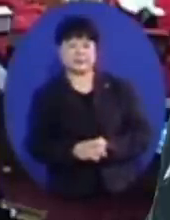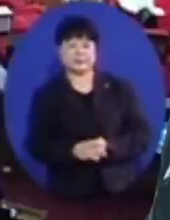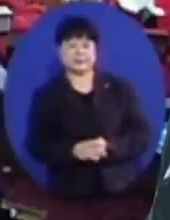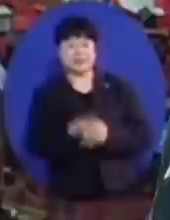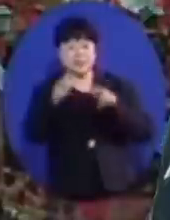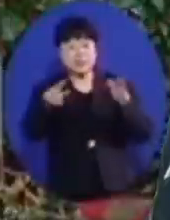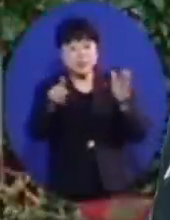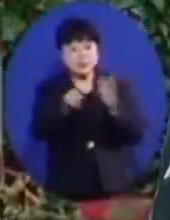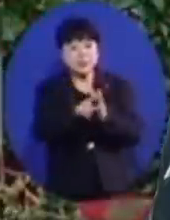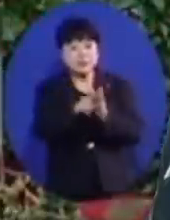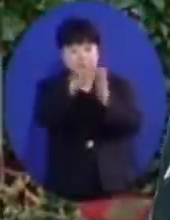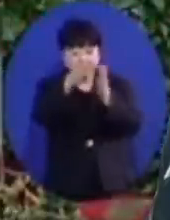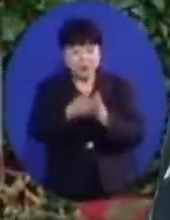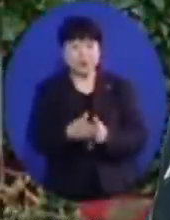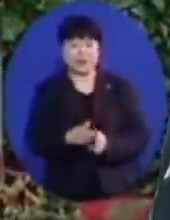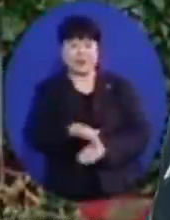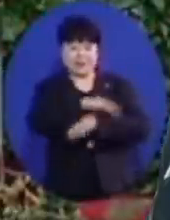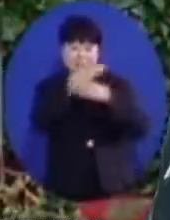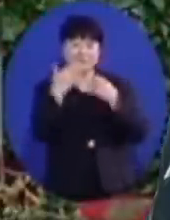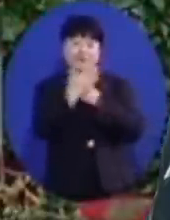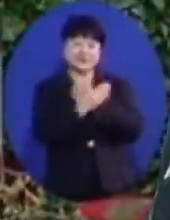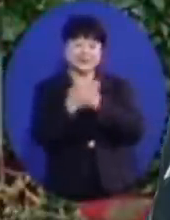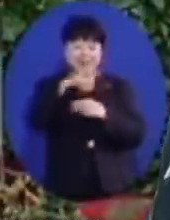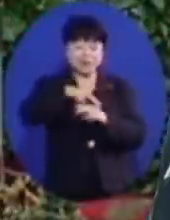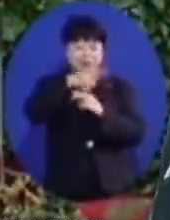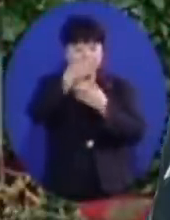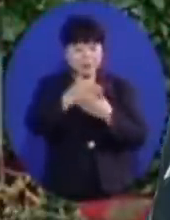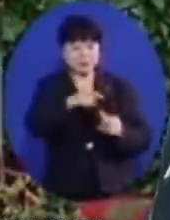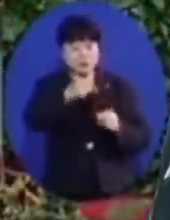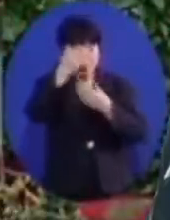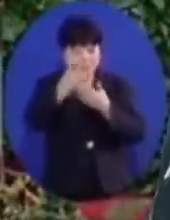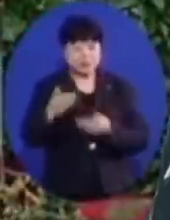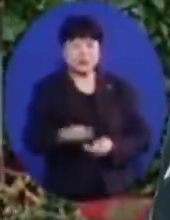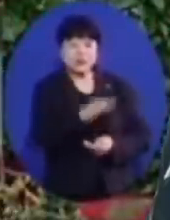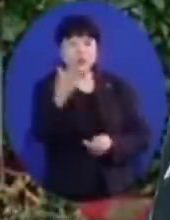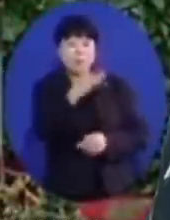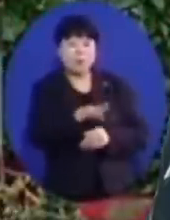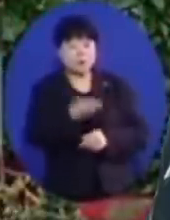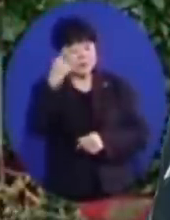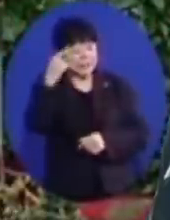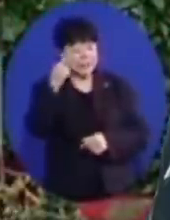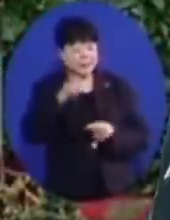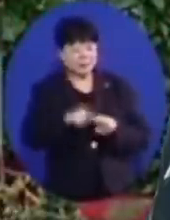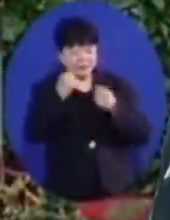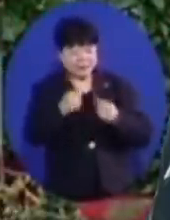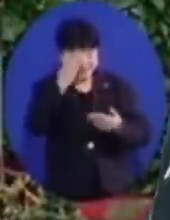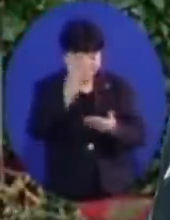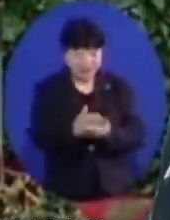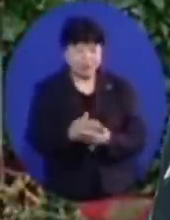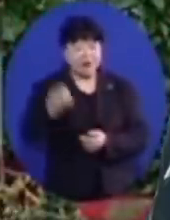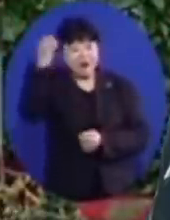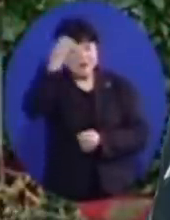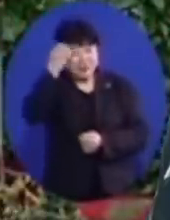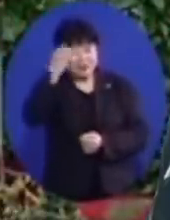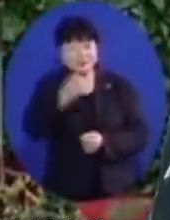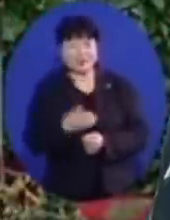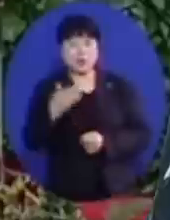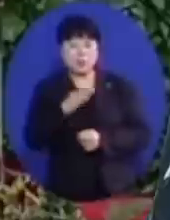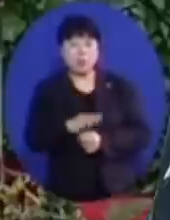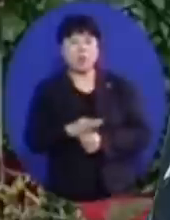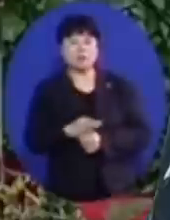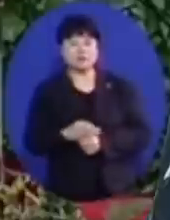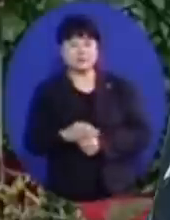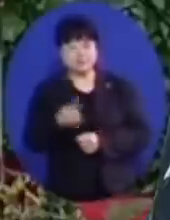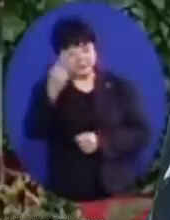이제 믿음으로 말미암아 전적 은혜의 선물로 구원을 받는 우리는 육신의 생각대로 살지 말고 성령으로서 육신의